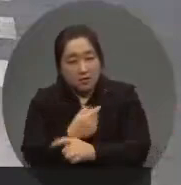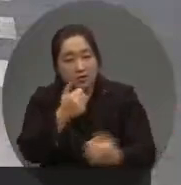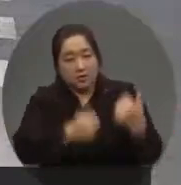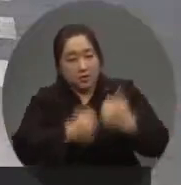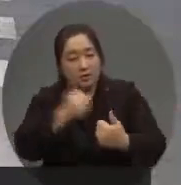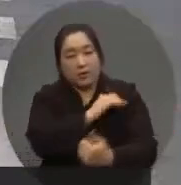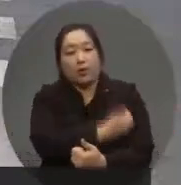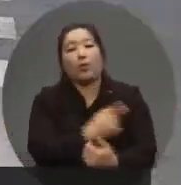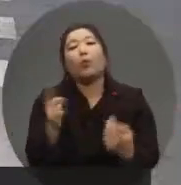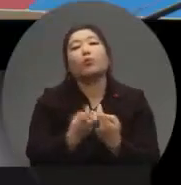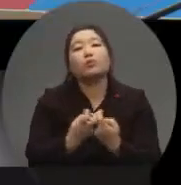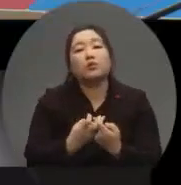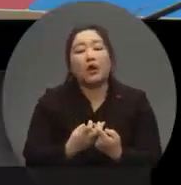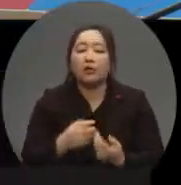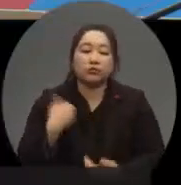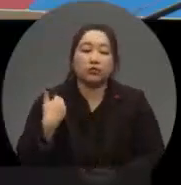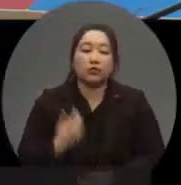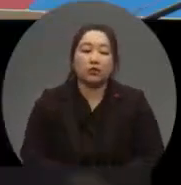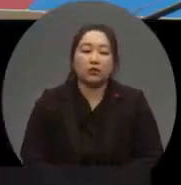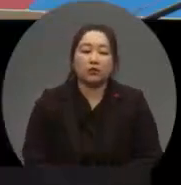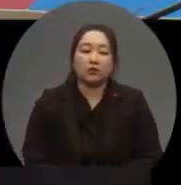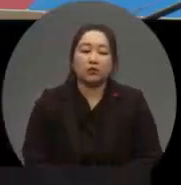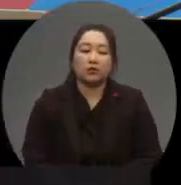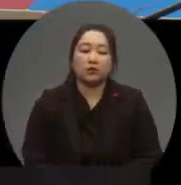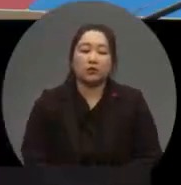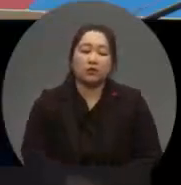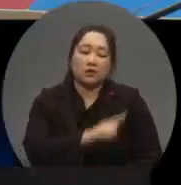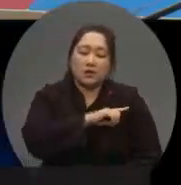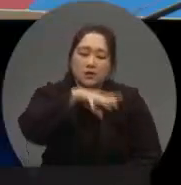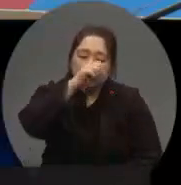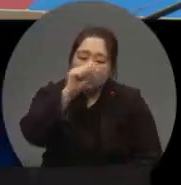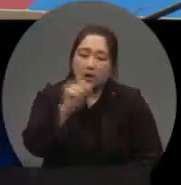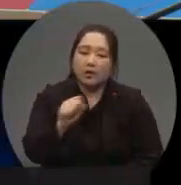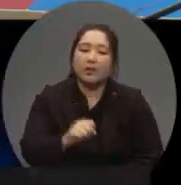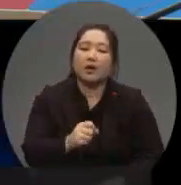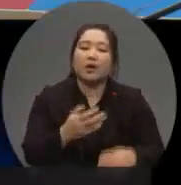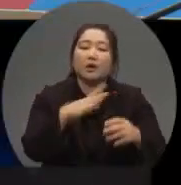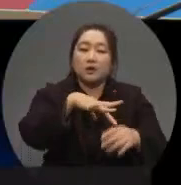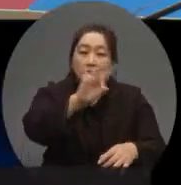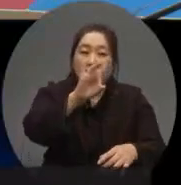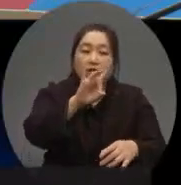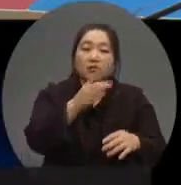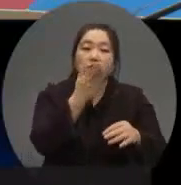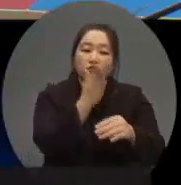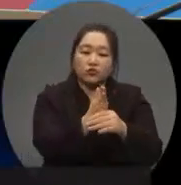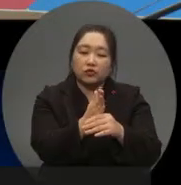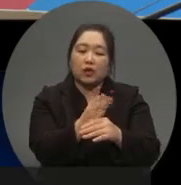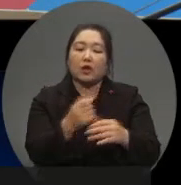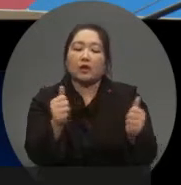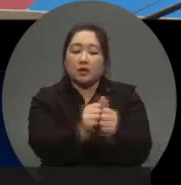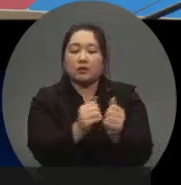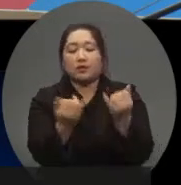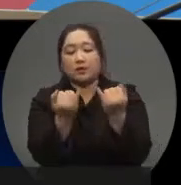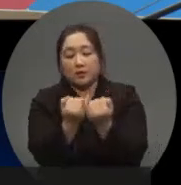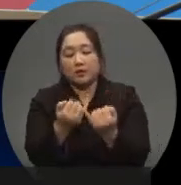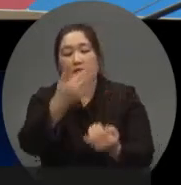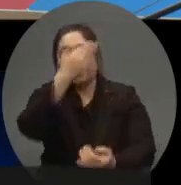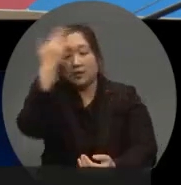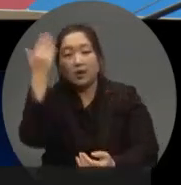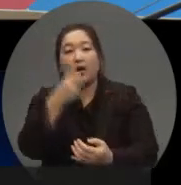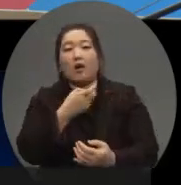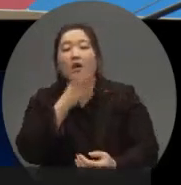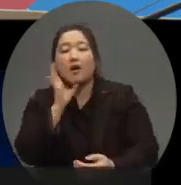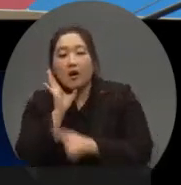과제입니다 가장 이상적인 조합은 초선과 중진 그다음에 남성과 여성 청년과 중장년이 좀 어느 정도 균형과